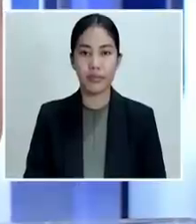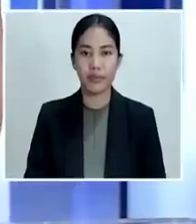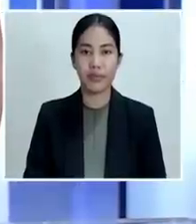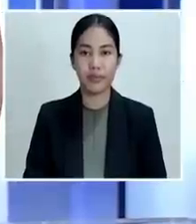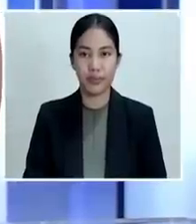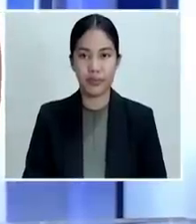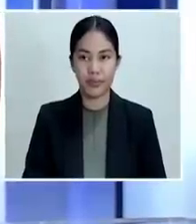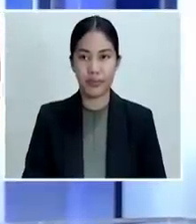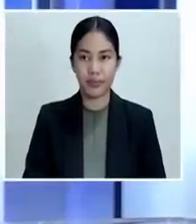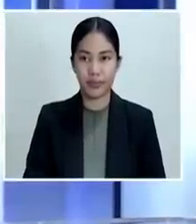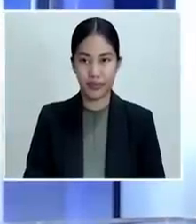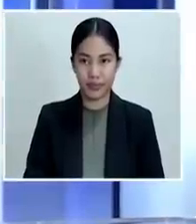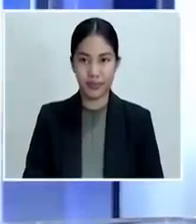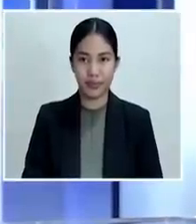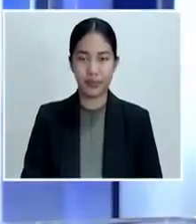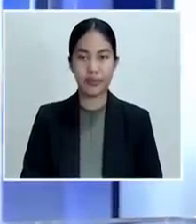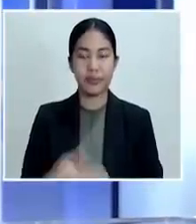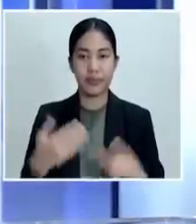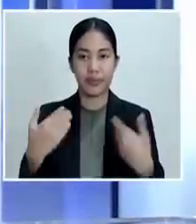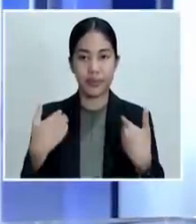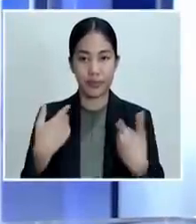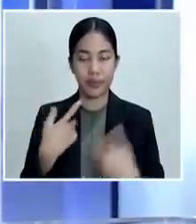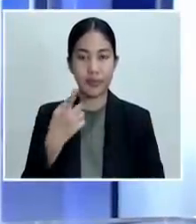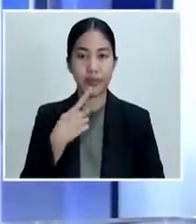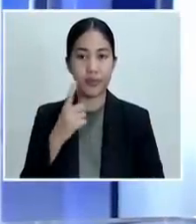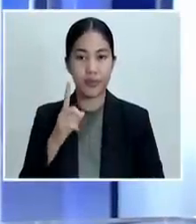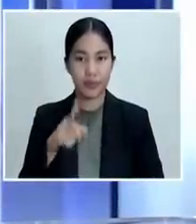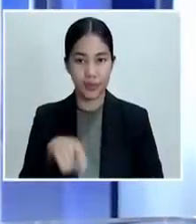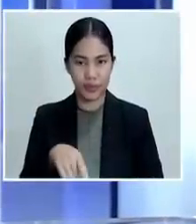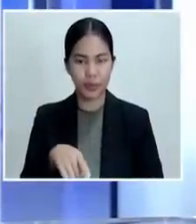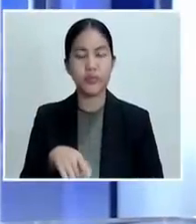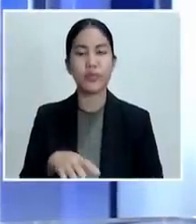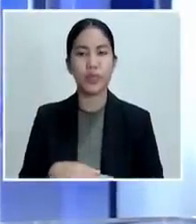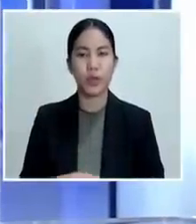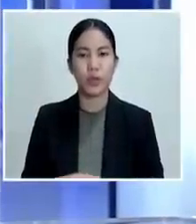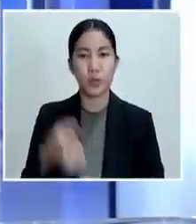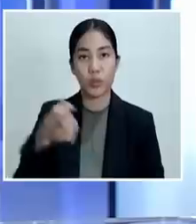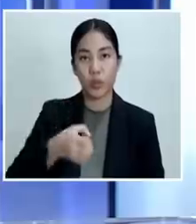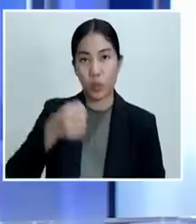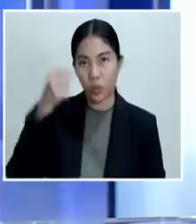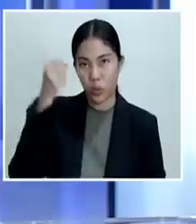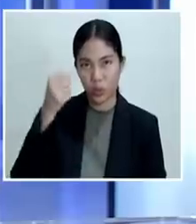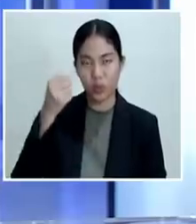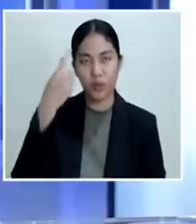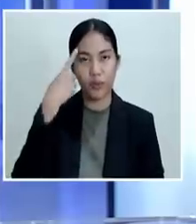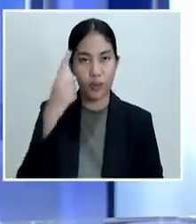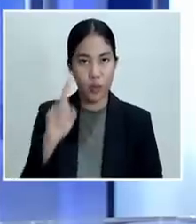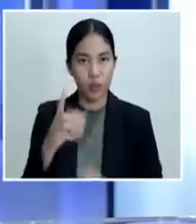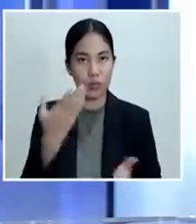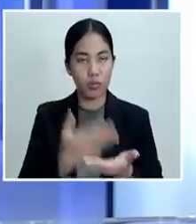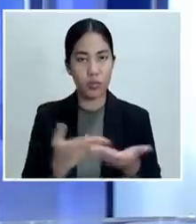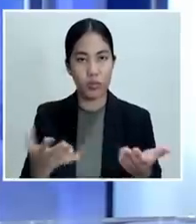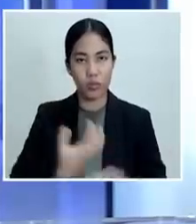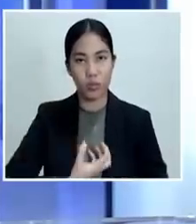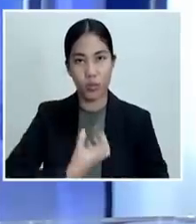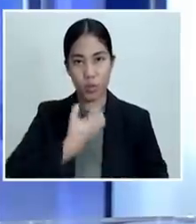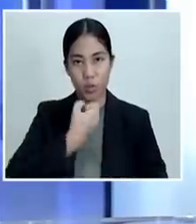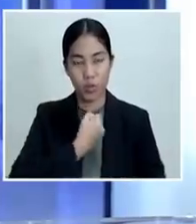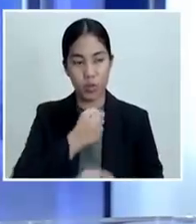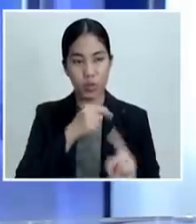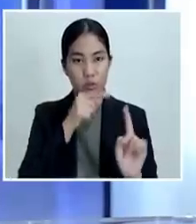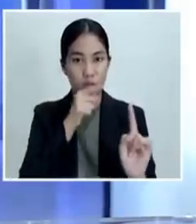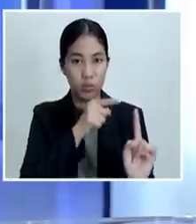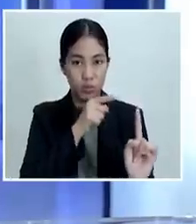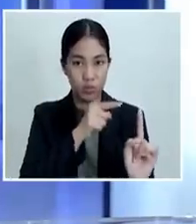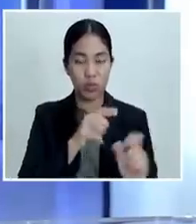Naglabas na ng freeze order ang Anti-Money Laundering Council sa mga ari-arian ni na Congressman Arnolfo Teves Jr., ang Teves Terrorist